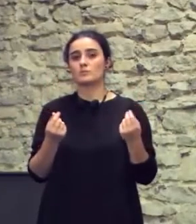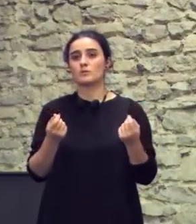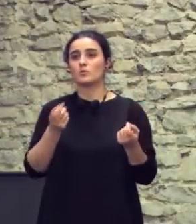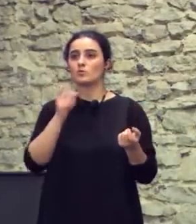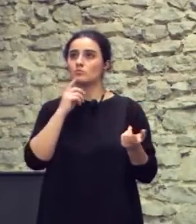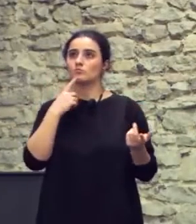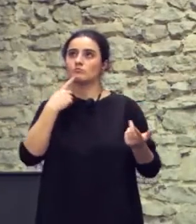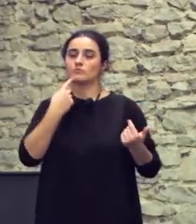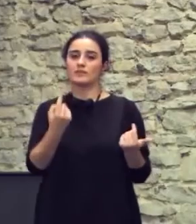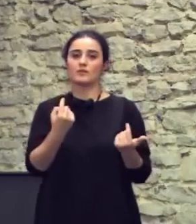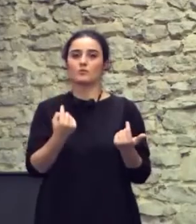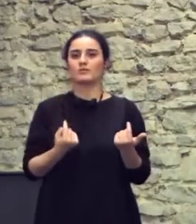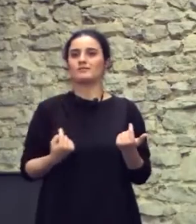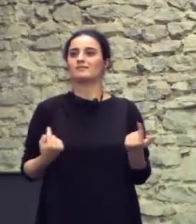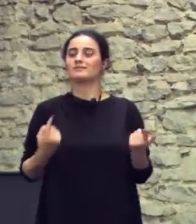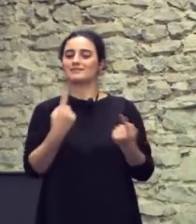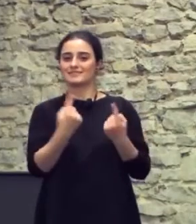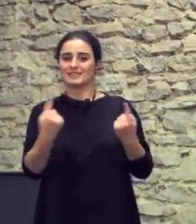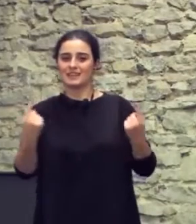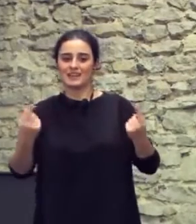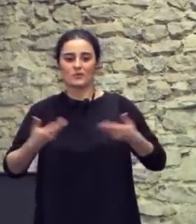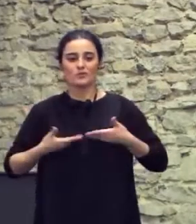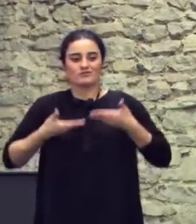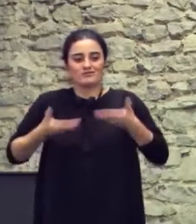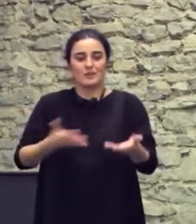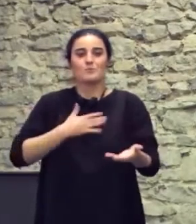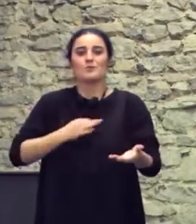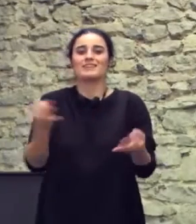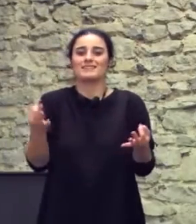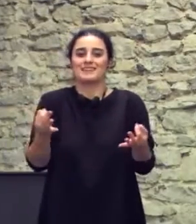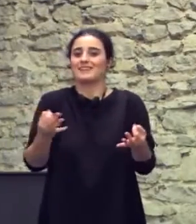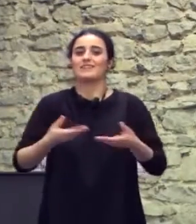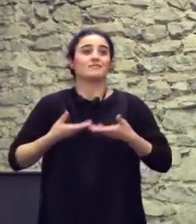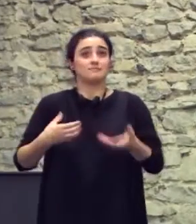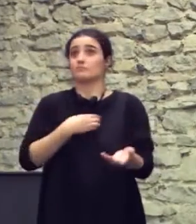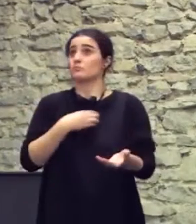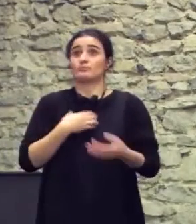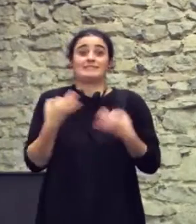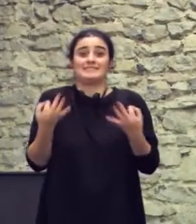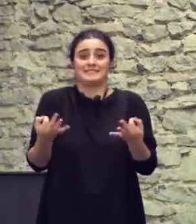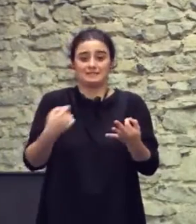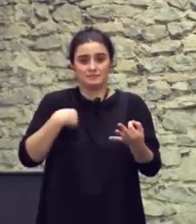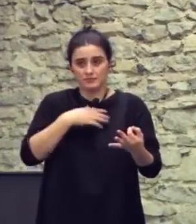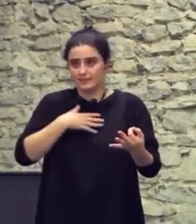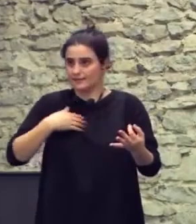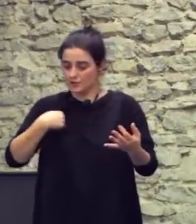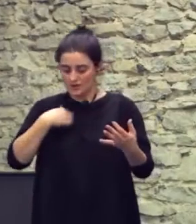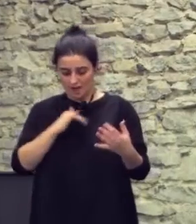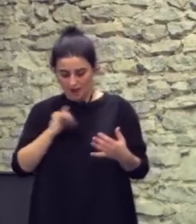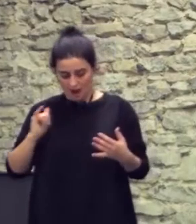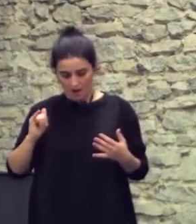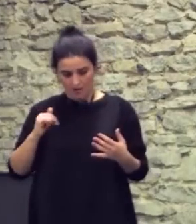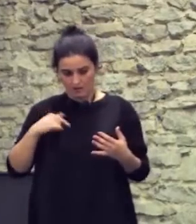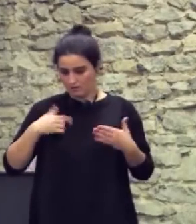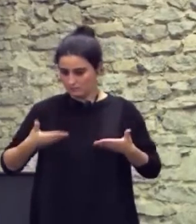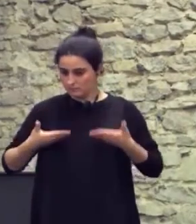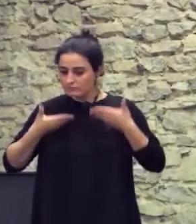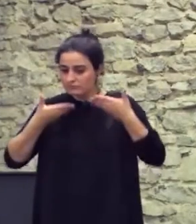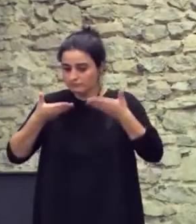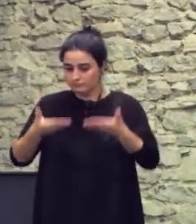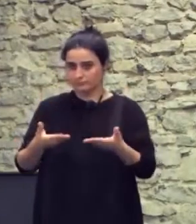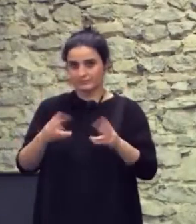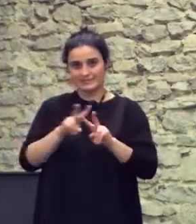esaten den kontu hori, ez? Norberak zer eman dezaken eta zer ezin dezaken eman, bon, saiatuko naiz eskaintzen nik izan dezakedana gai honen